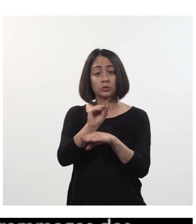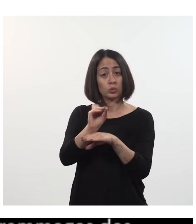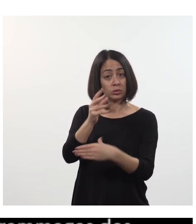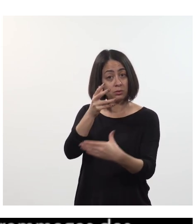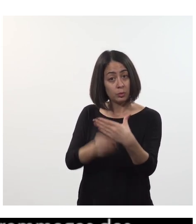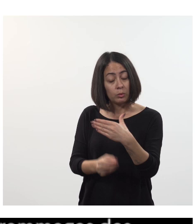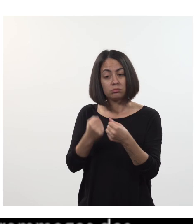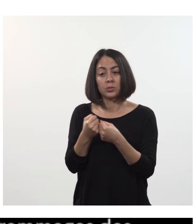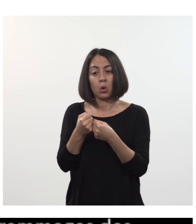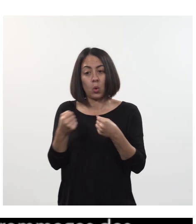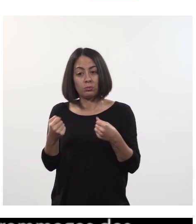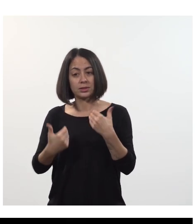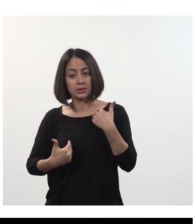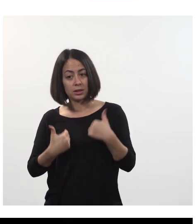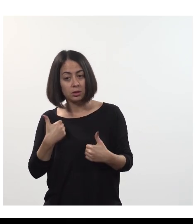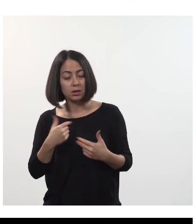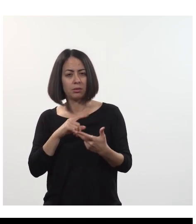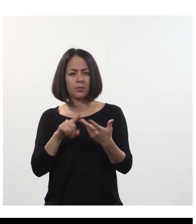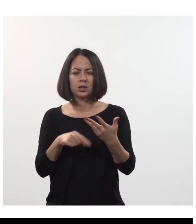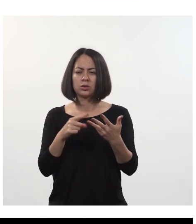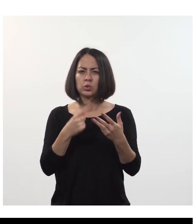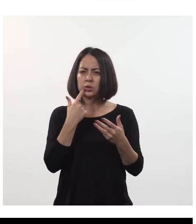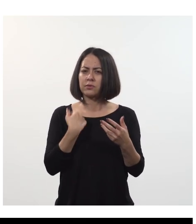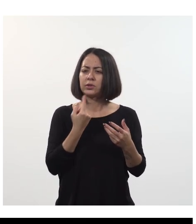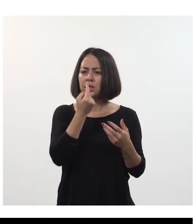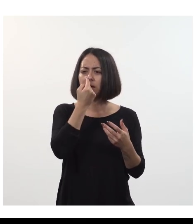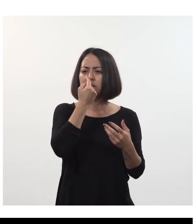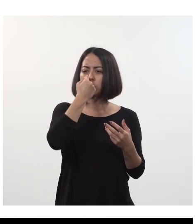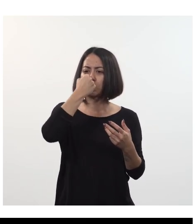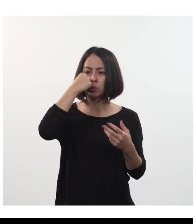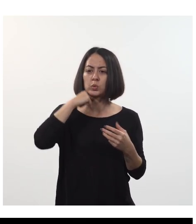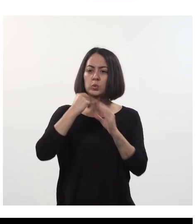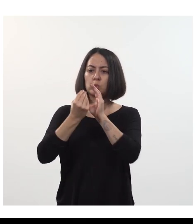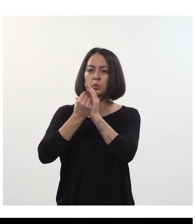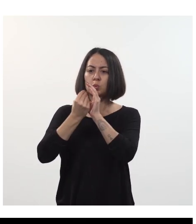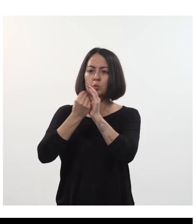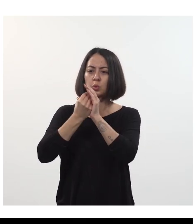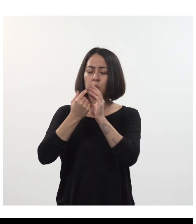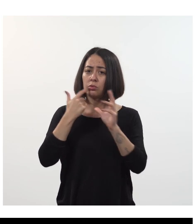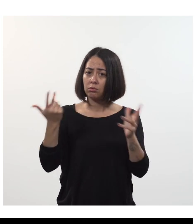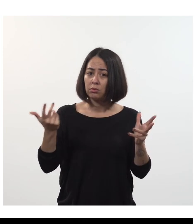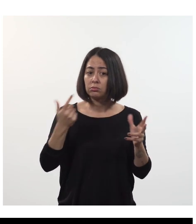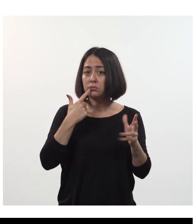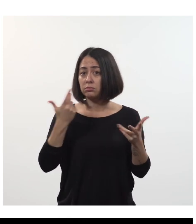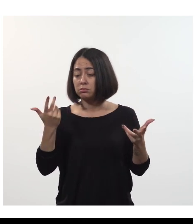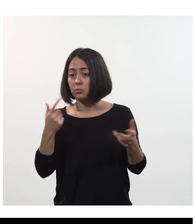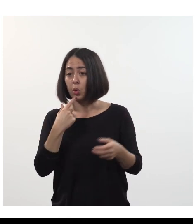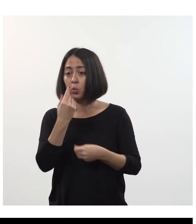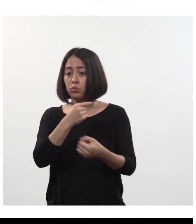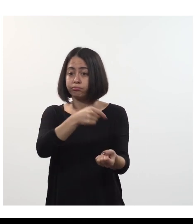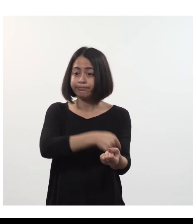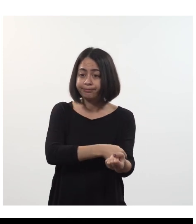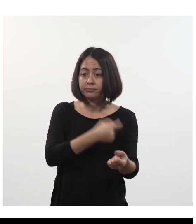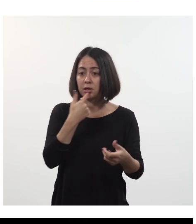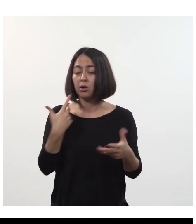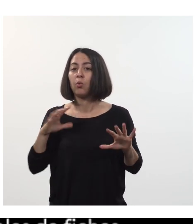On a également une fiche sur gérer les soins de sonde et la nutrition entérale au quotidien, les repas mixés, comment stimuler